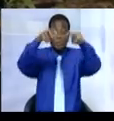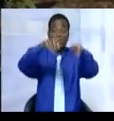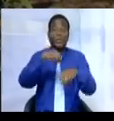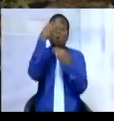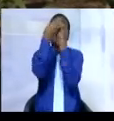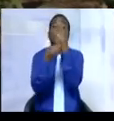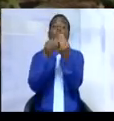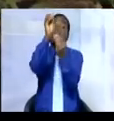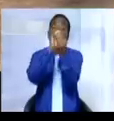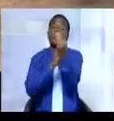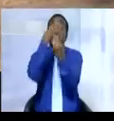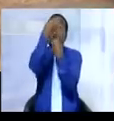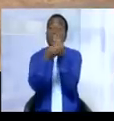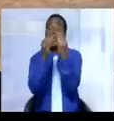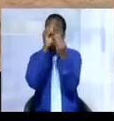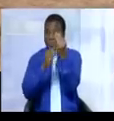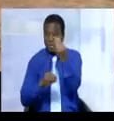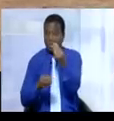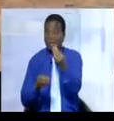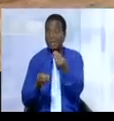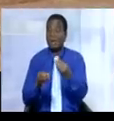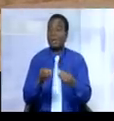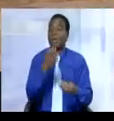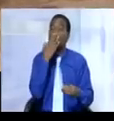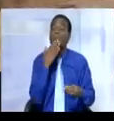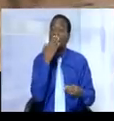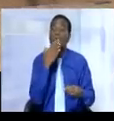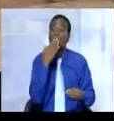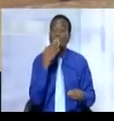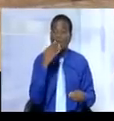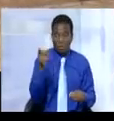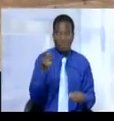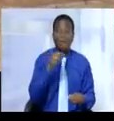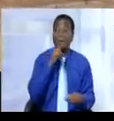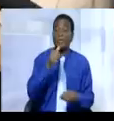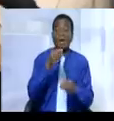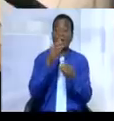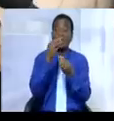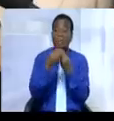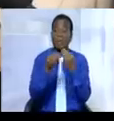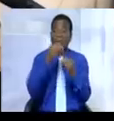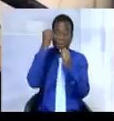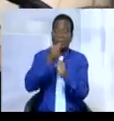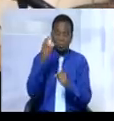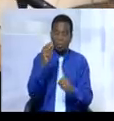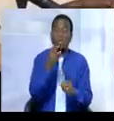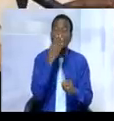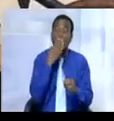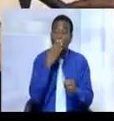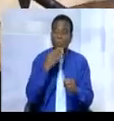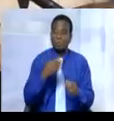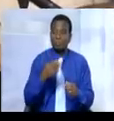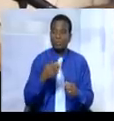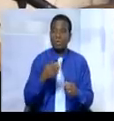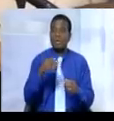national d'investissement agricole pour la création de valeur ajoutée locale. Le caractère d'innovation